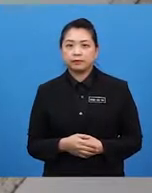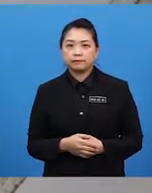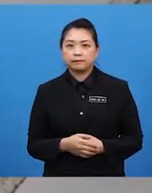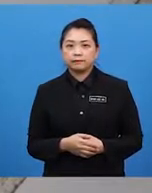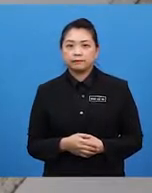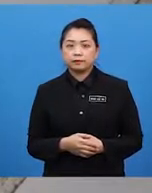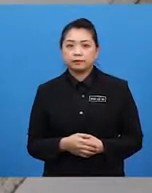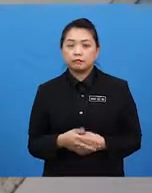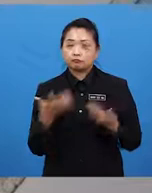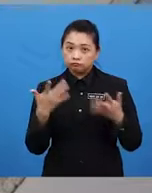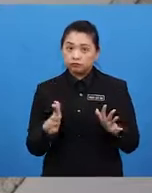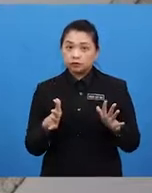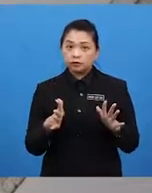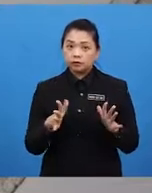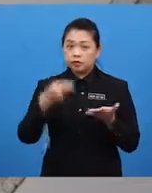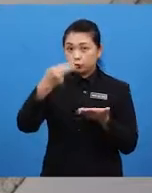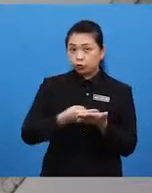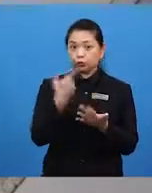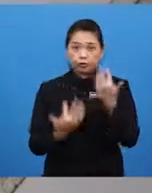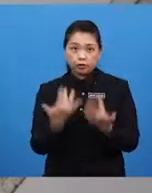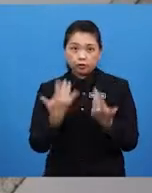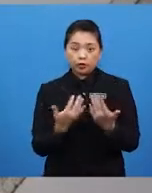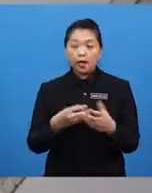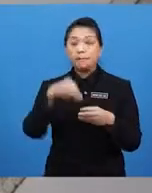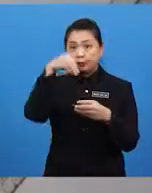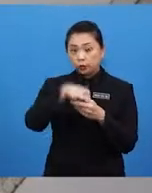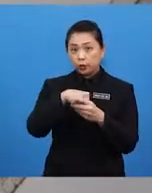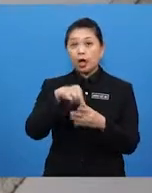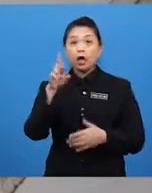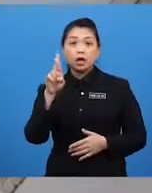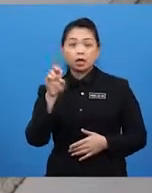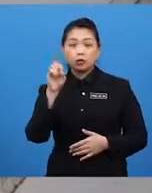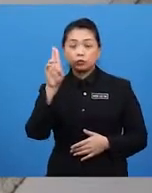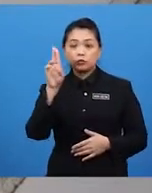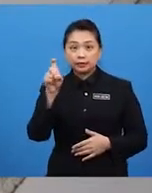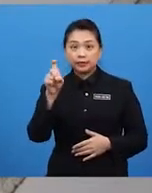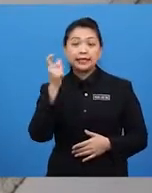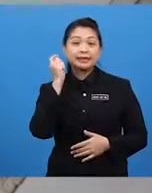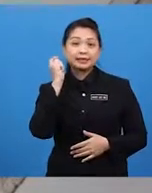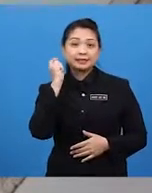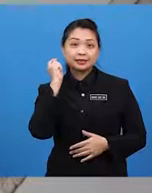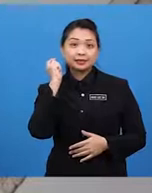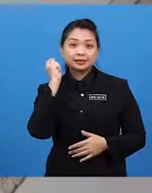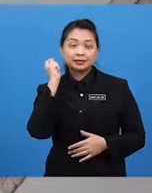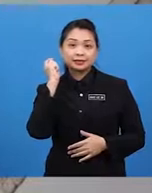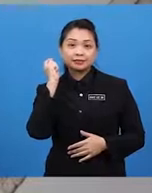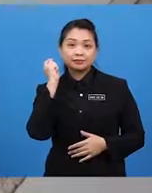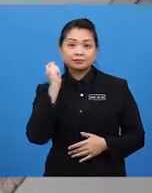setelah sup mendidih masukkan ruh yang telah di sejukkan sebentar tadi